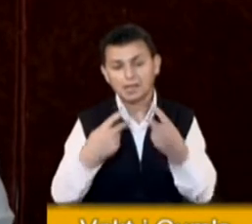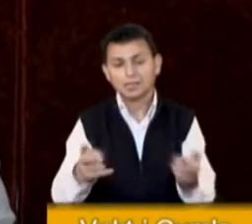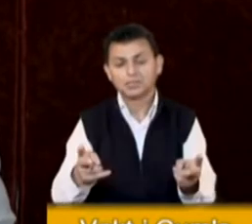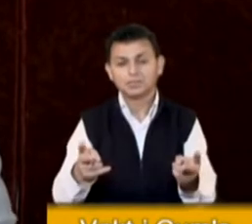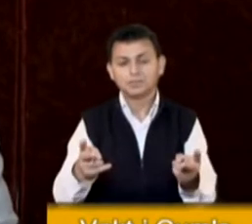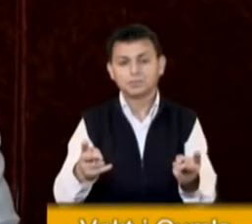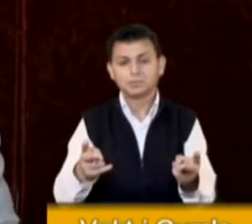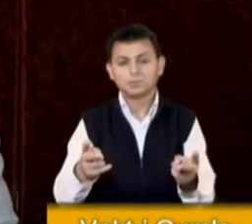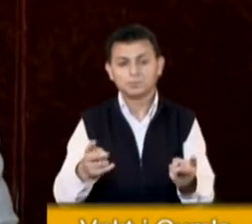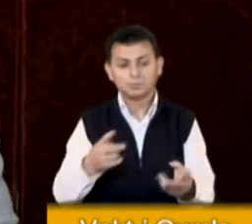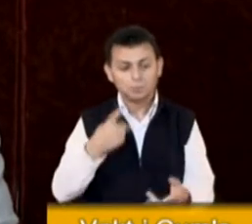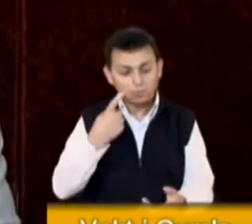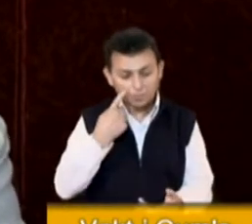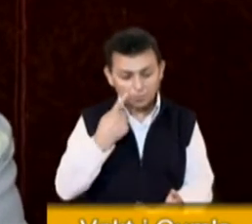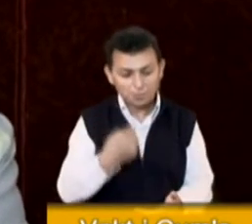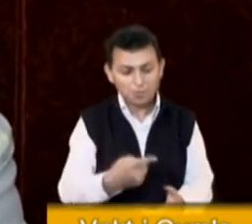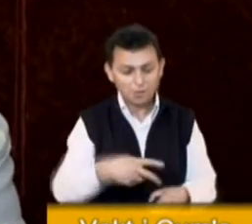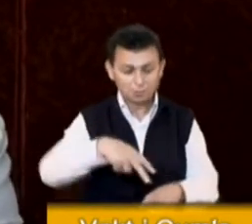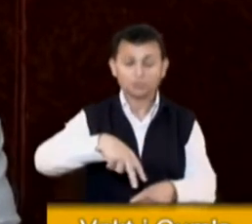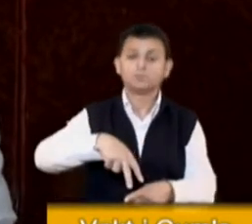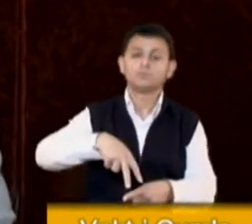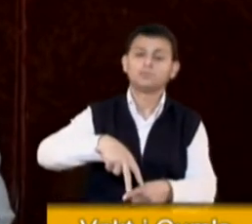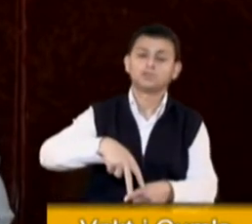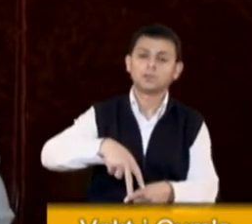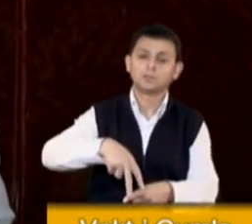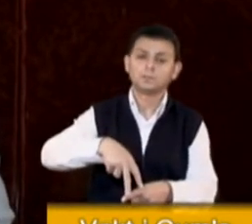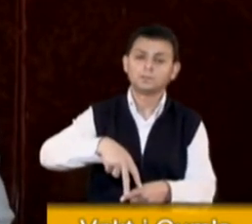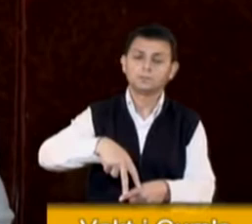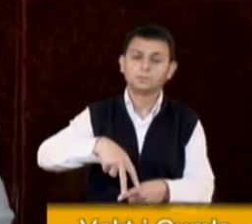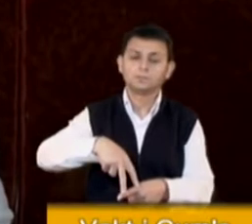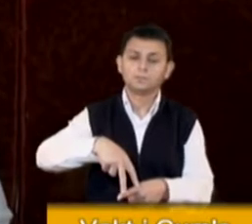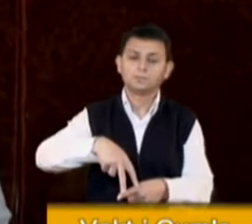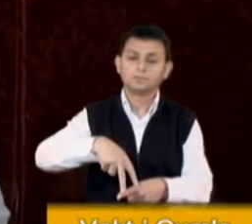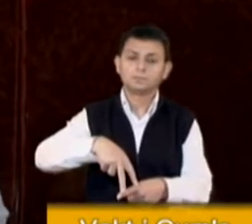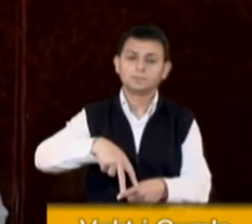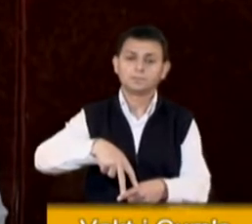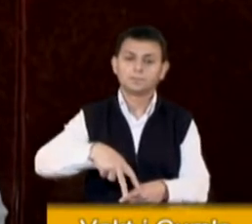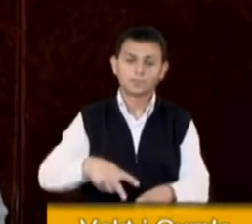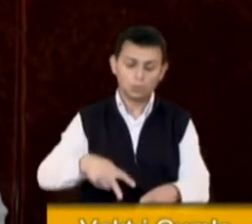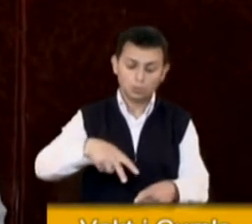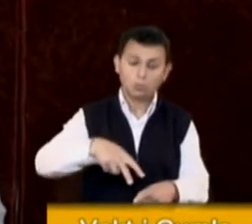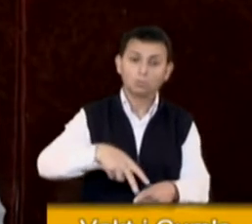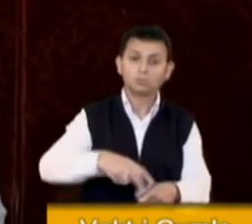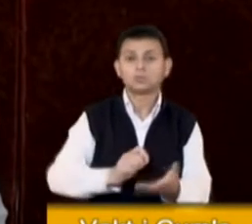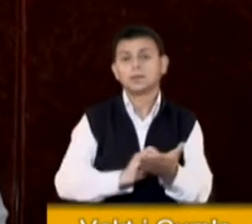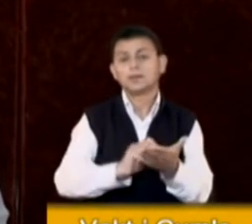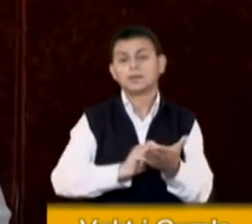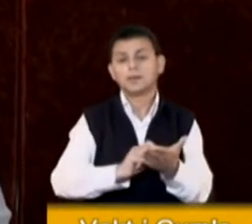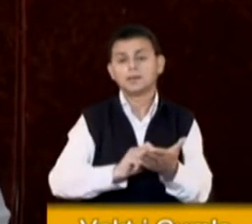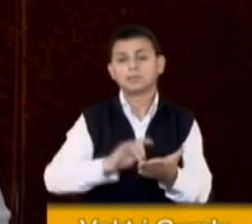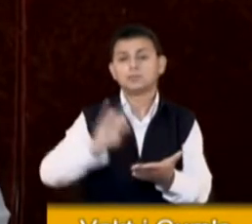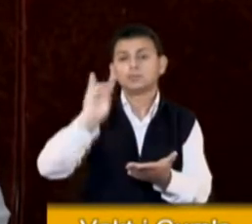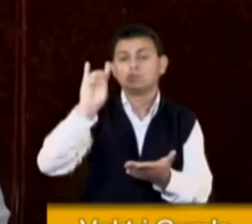Tama ettim semeye. Semek balık demek. Tama ettim semeye. Muska yazdım